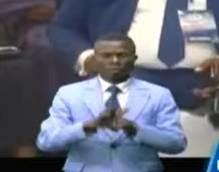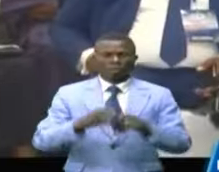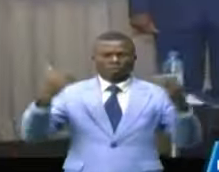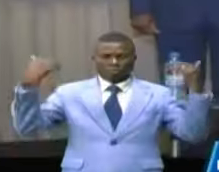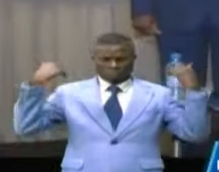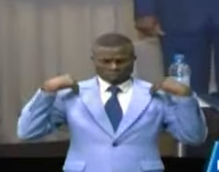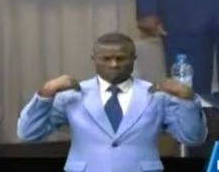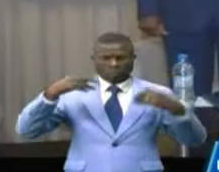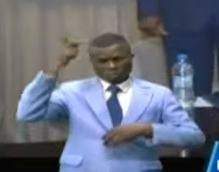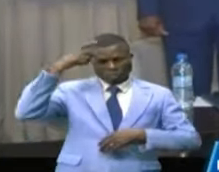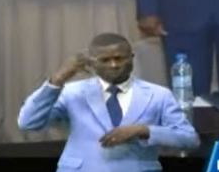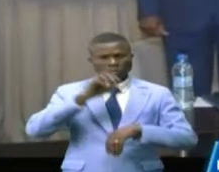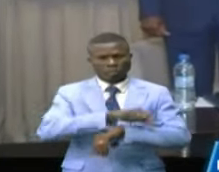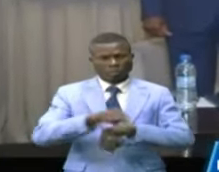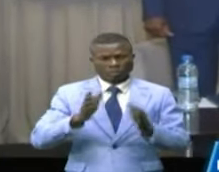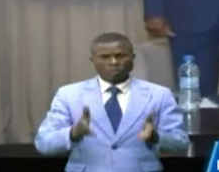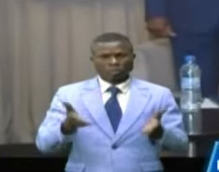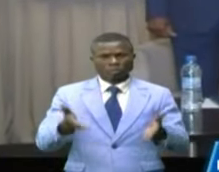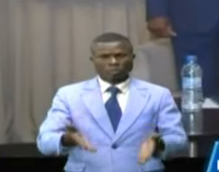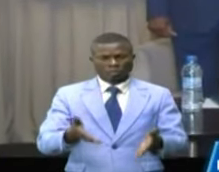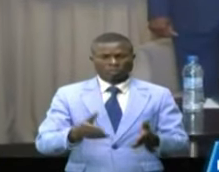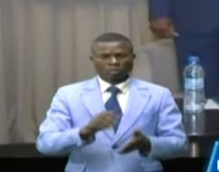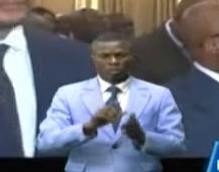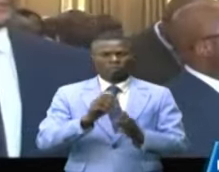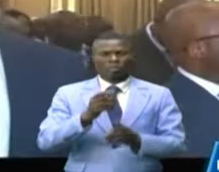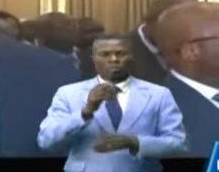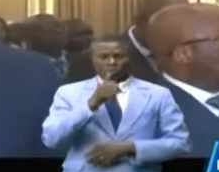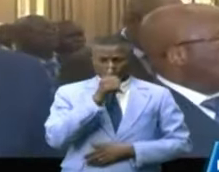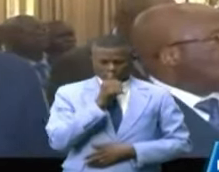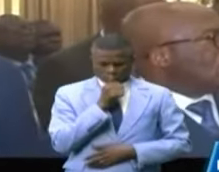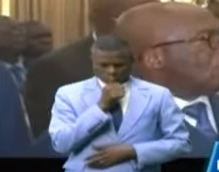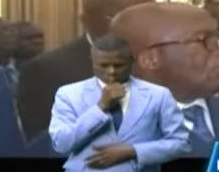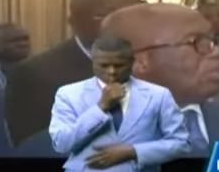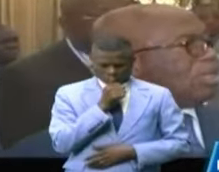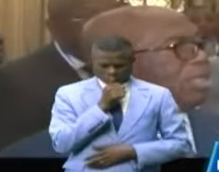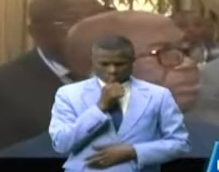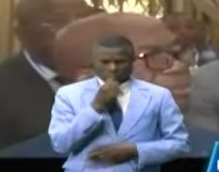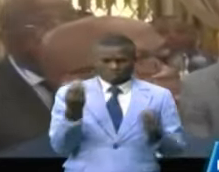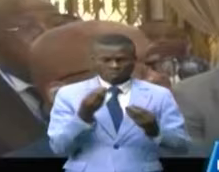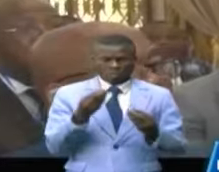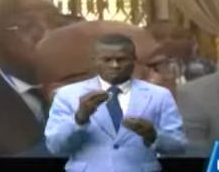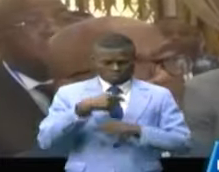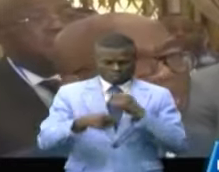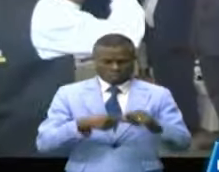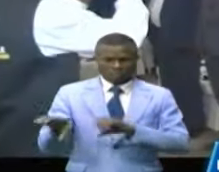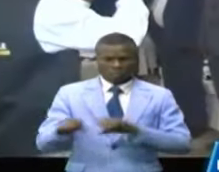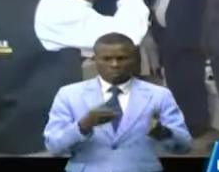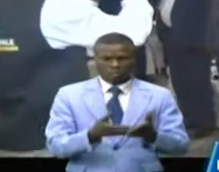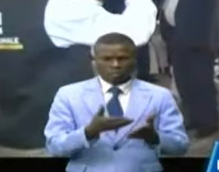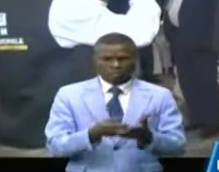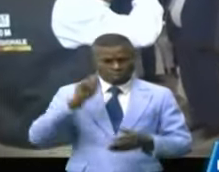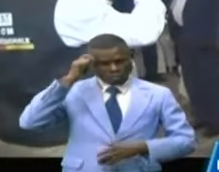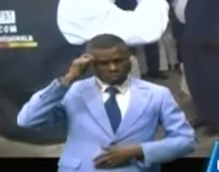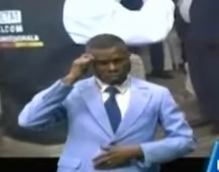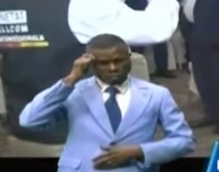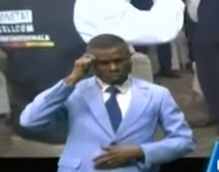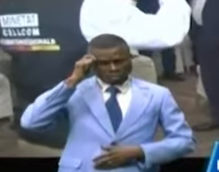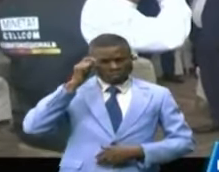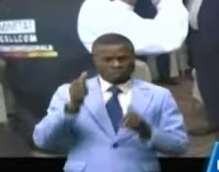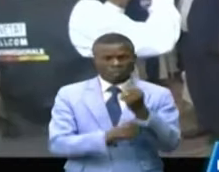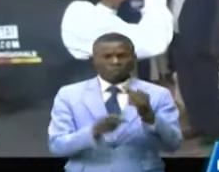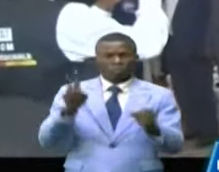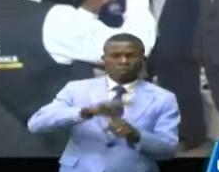et personnalités politico-administratives. Une minute de silence a été observée au début de la cérémonie en mémoire des